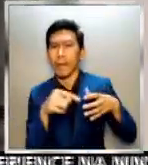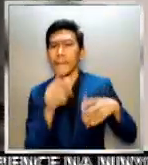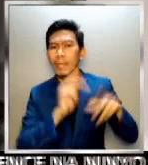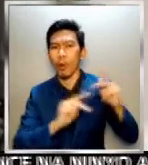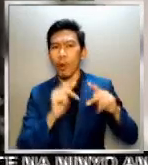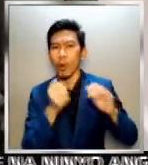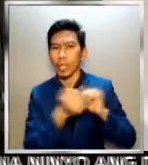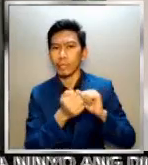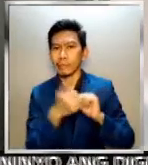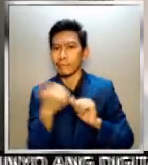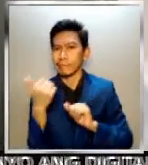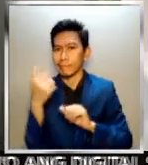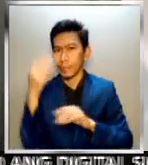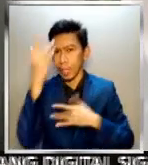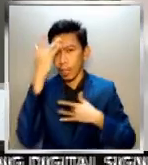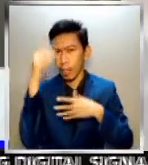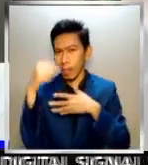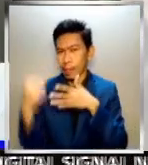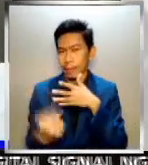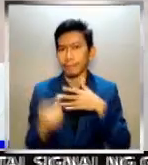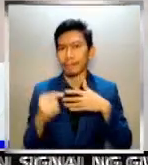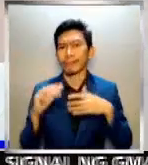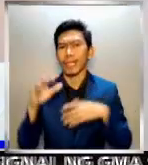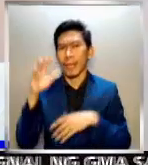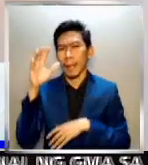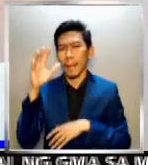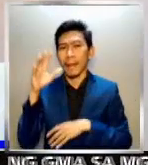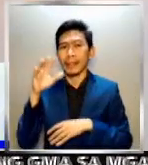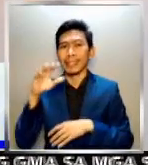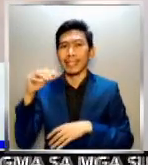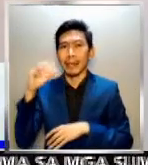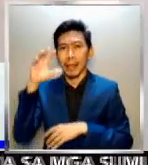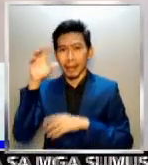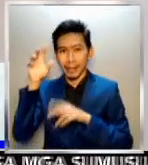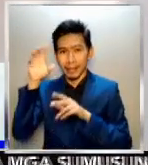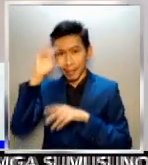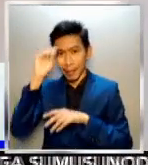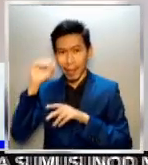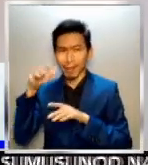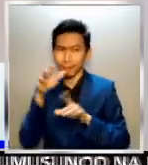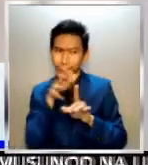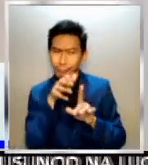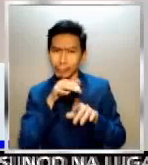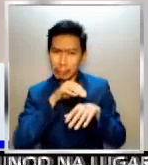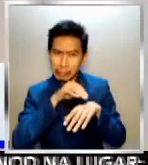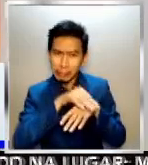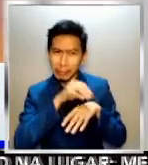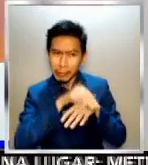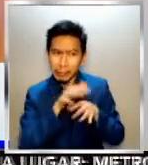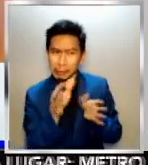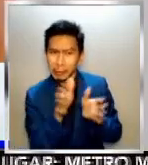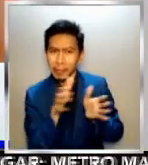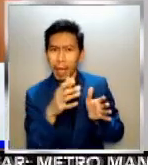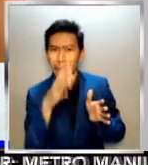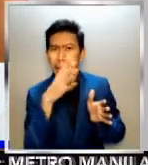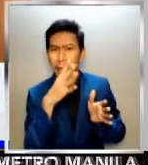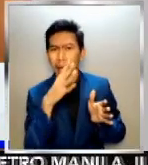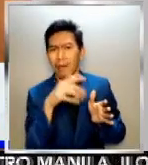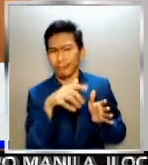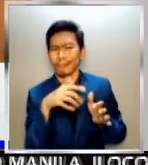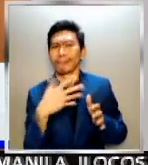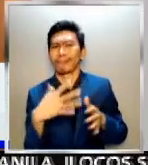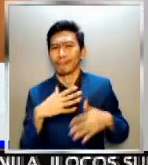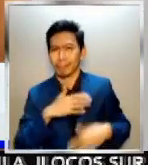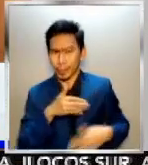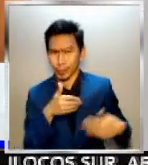Carlos sa pangungumbinsi sa kanyang ina na magpabakuna na, lalo't may iniindang hypertension. Pero ang 54 anyos niyang inang si Rosana, lagi